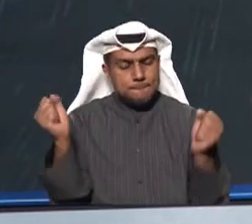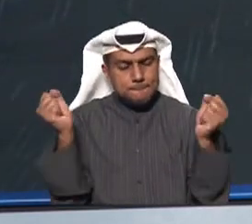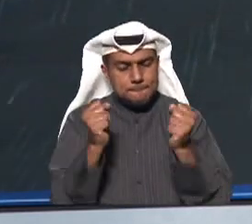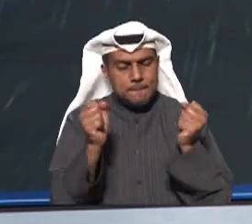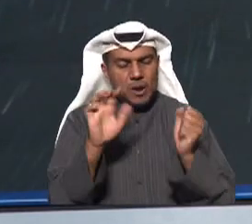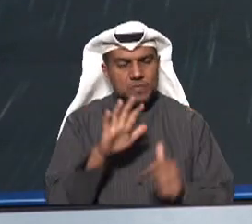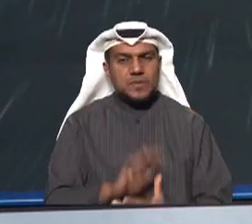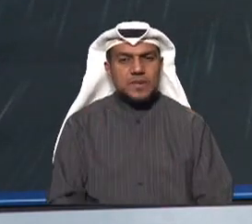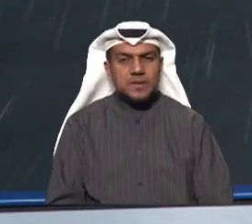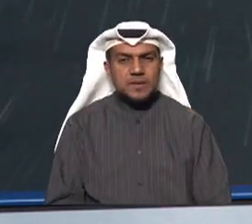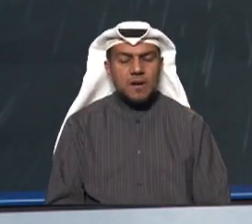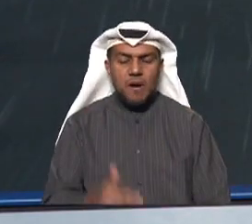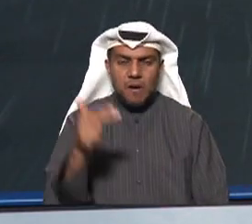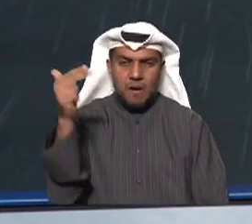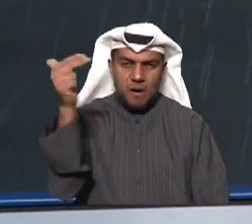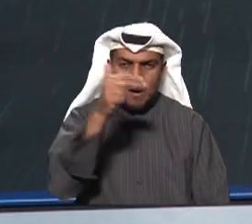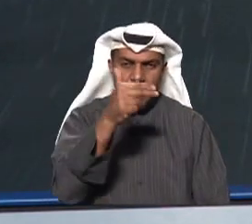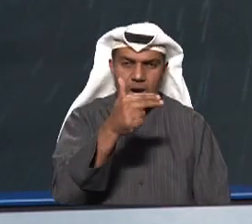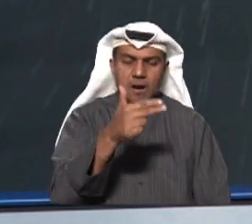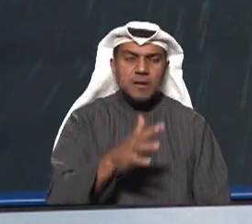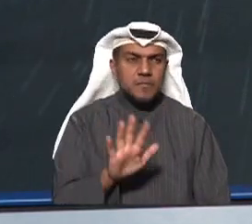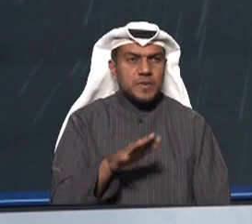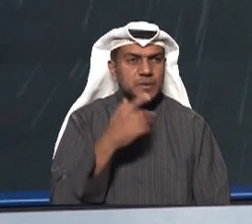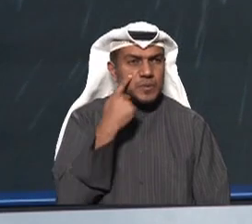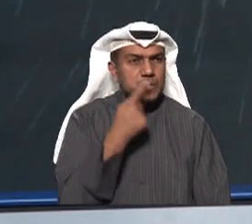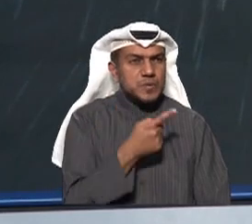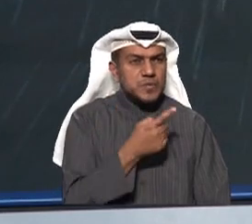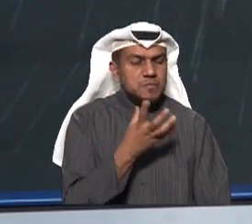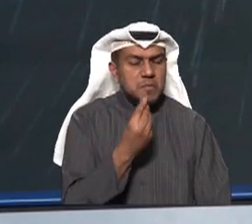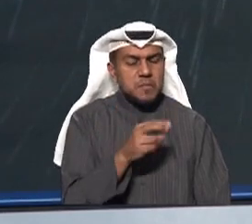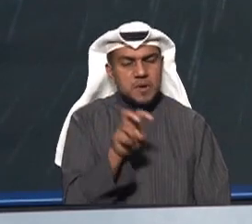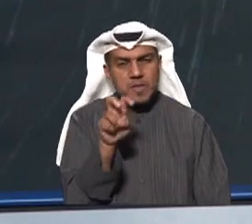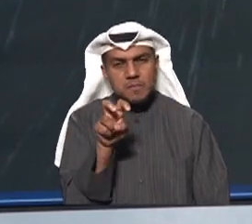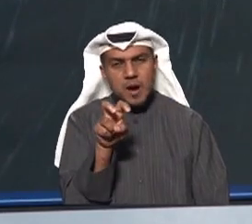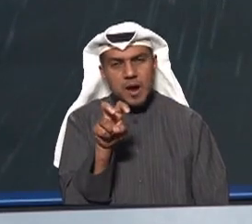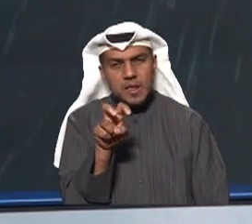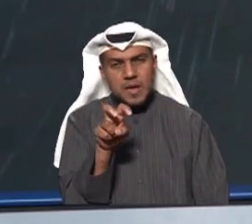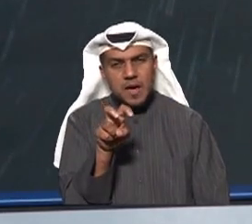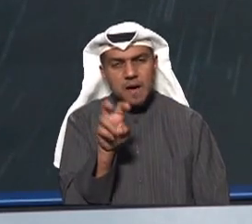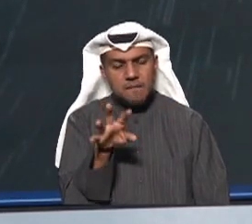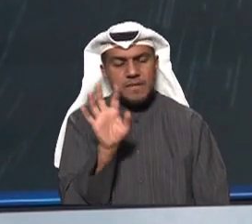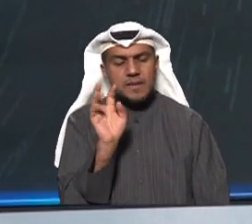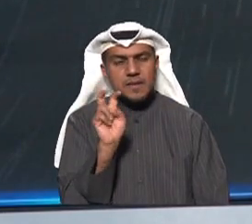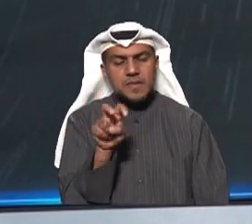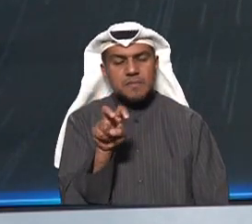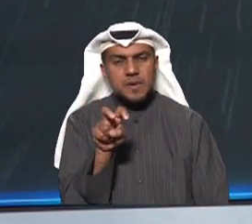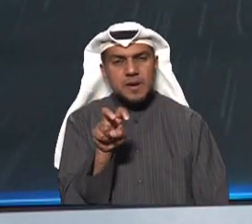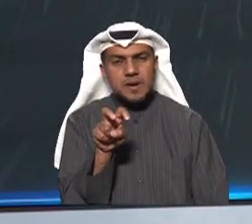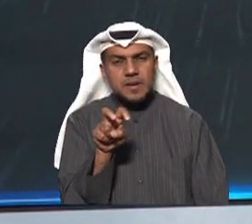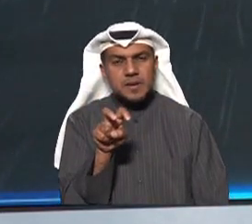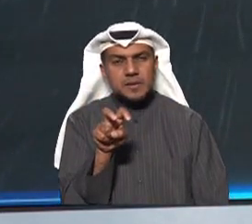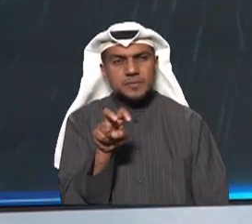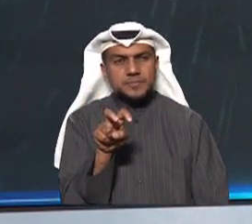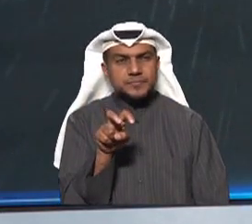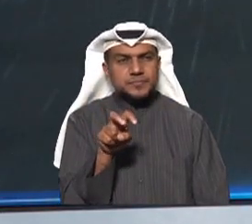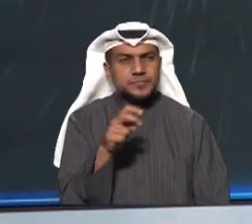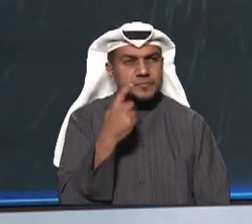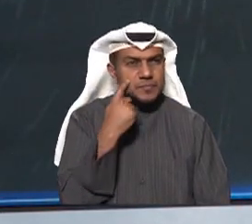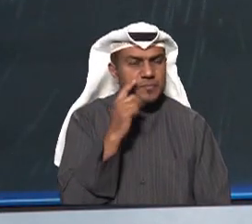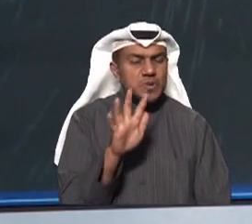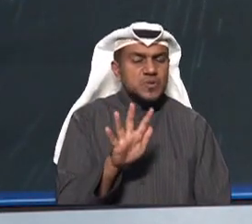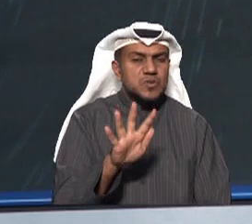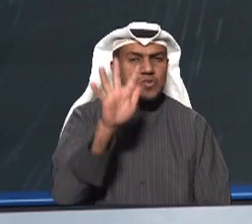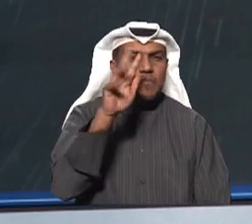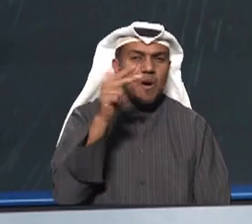المناطق الغربية من دولة الكويت، متوقع أن تصل درجة الحرارة 8 درجات مئوية في منطقتي شقاية والسالمي، مناطق شمال